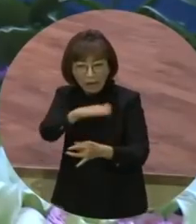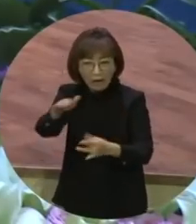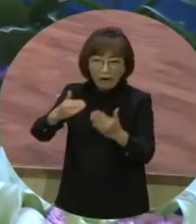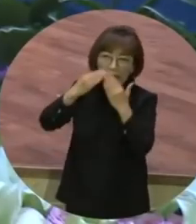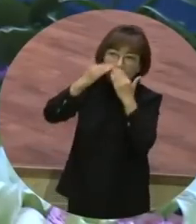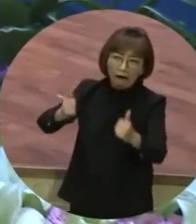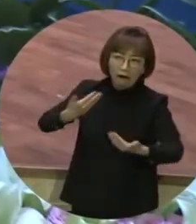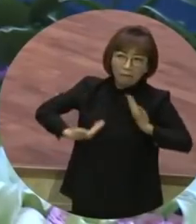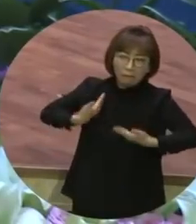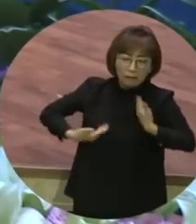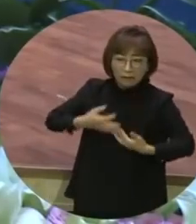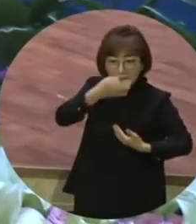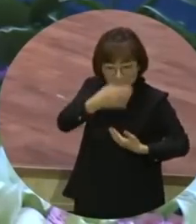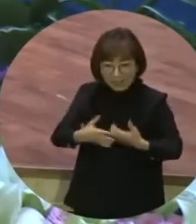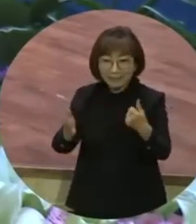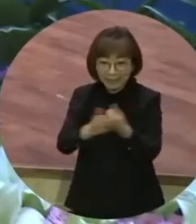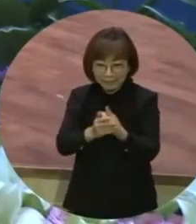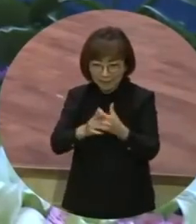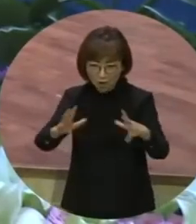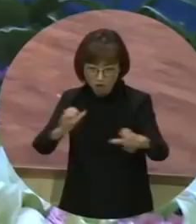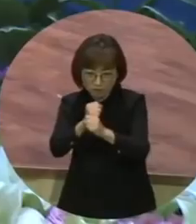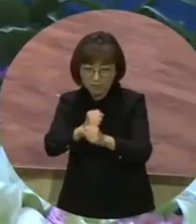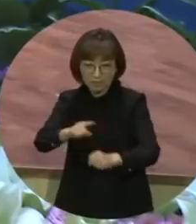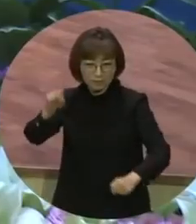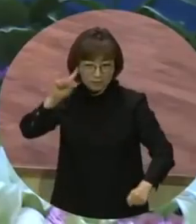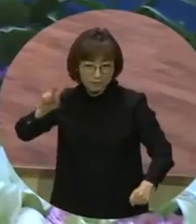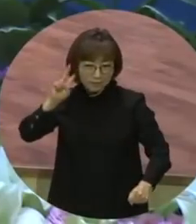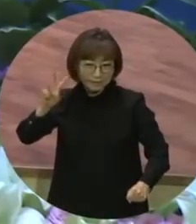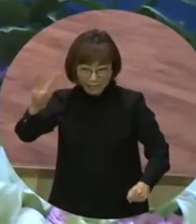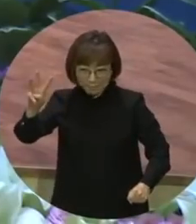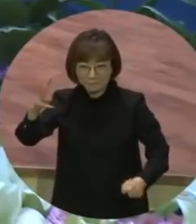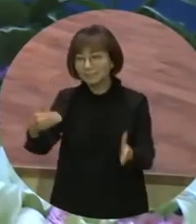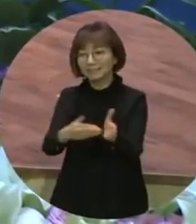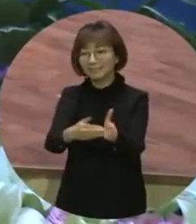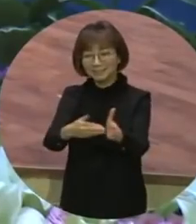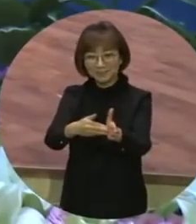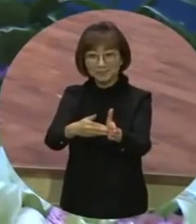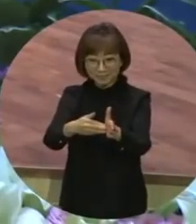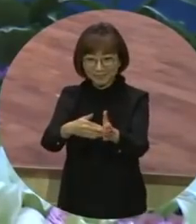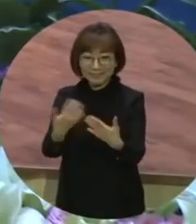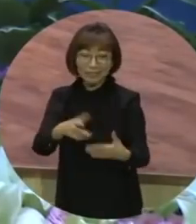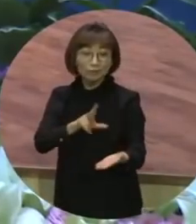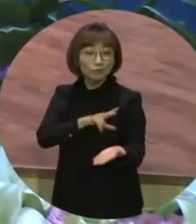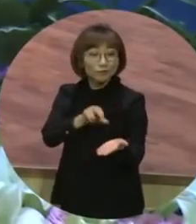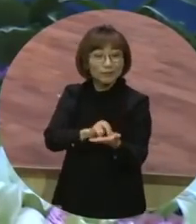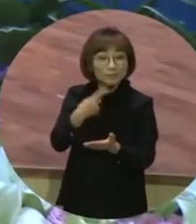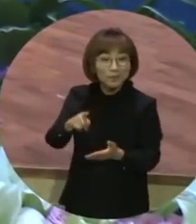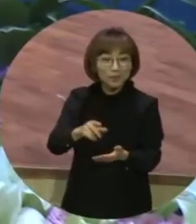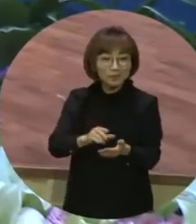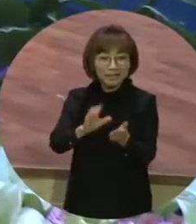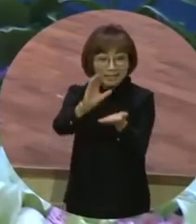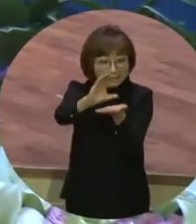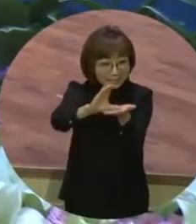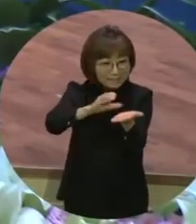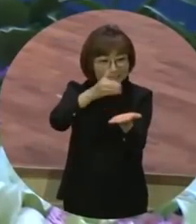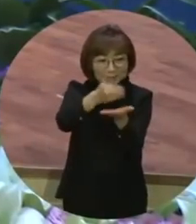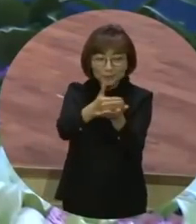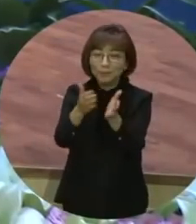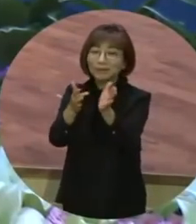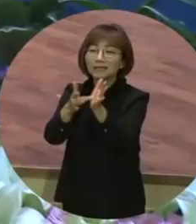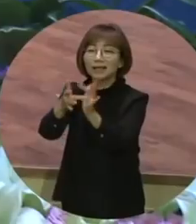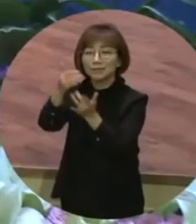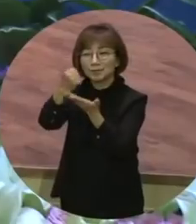사는데 3일 확실하게 하고 끝내자. 자, 주제는 뭐요? 그리스도 예수의 마음이에요.